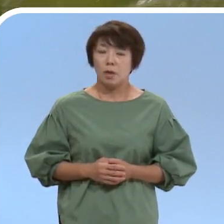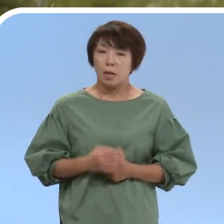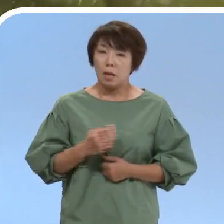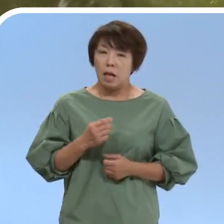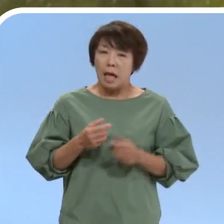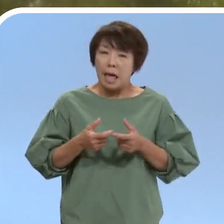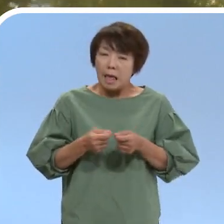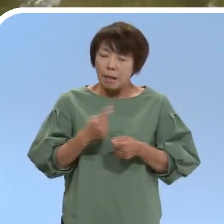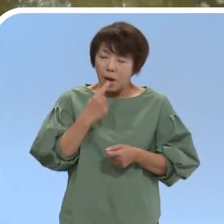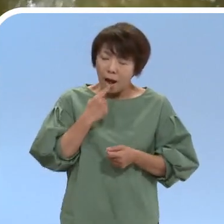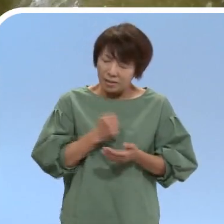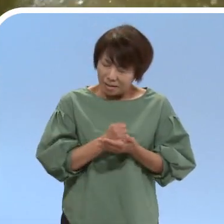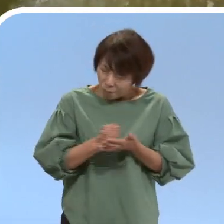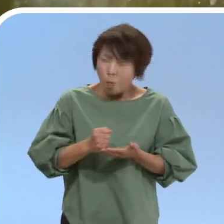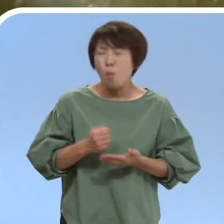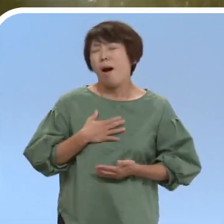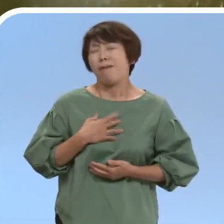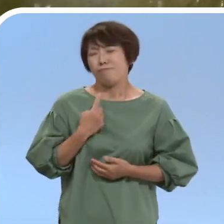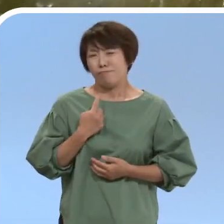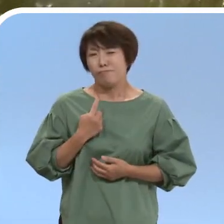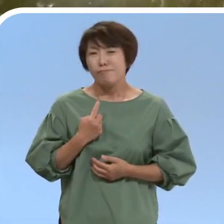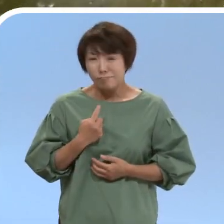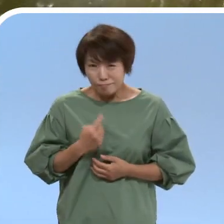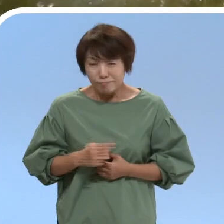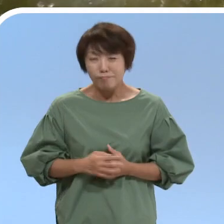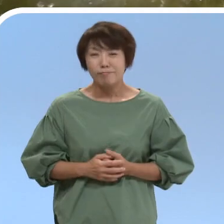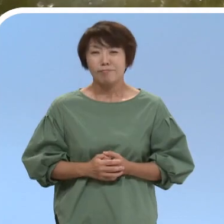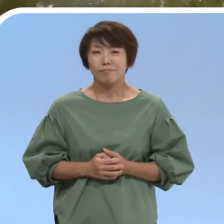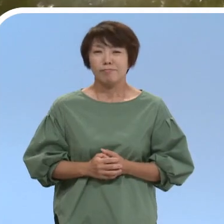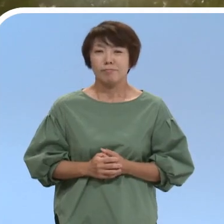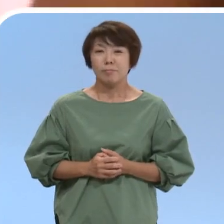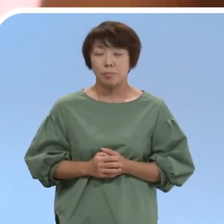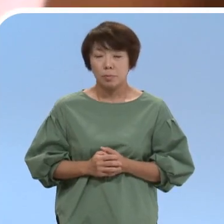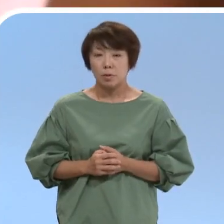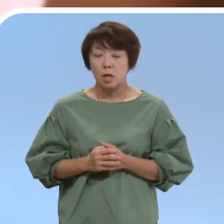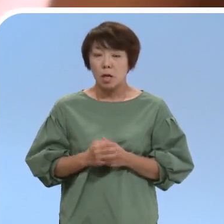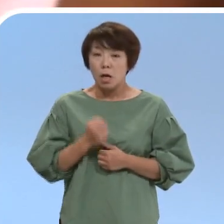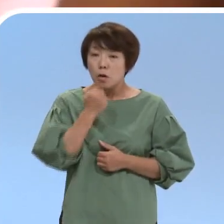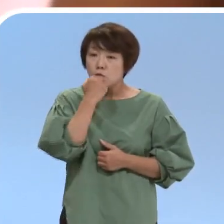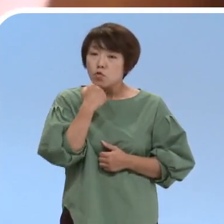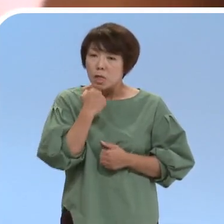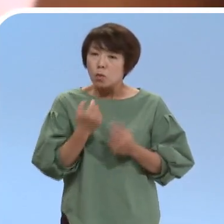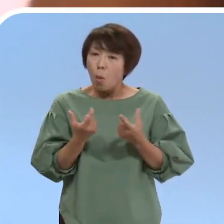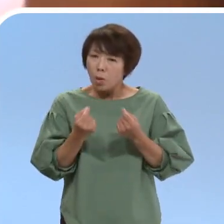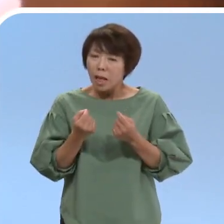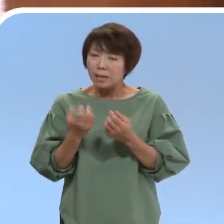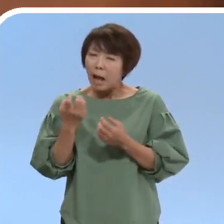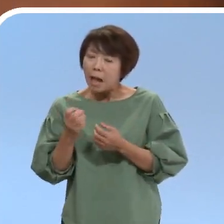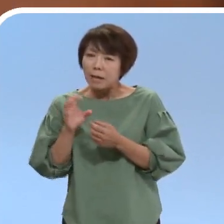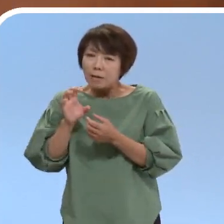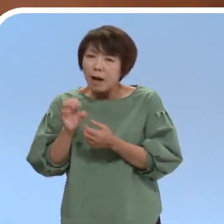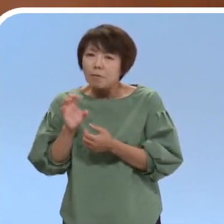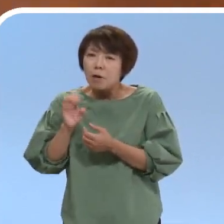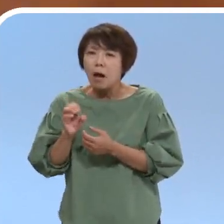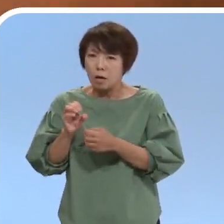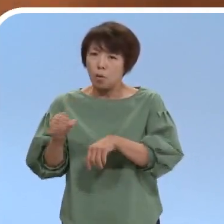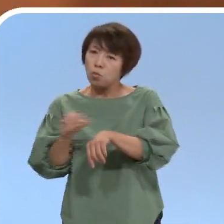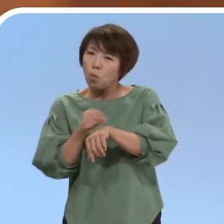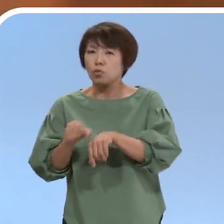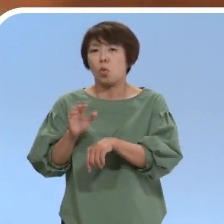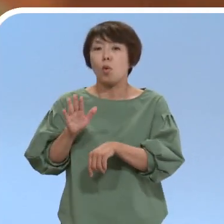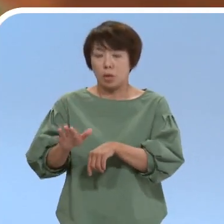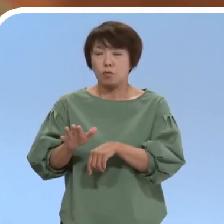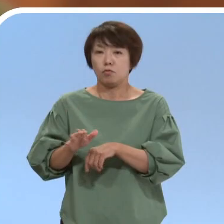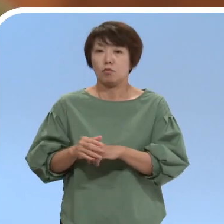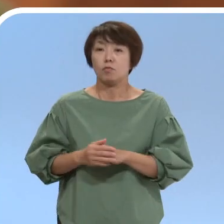枝豆感がやっぱ濃いですね。 そうです ね。 結構栗のような食感だったりとかが結構特徴的です